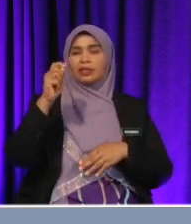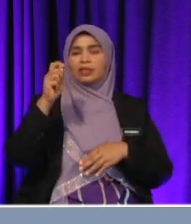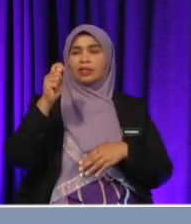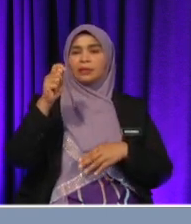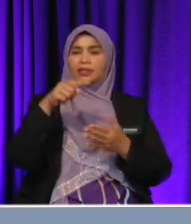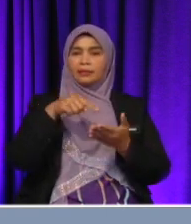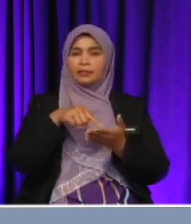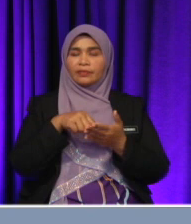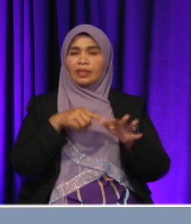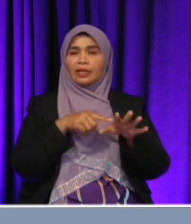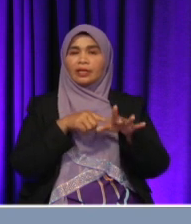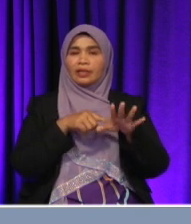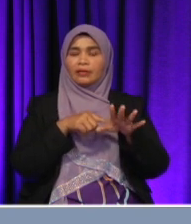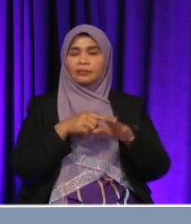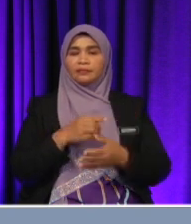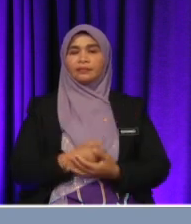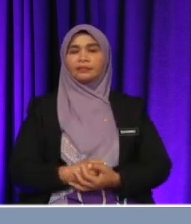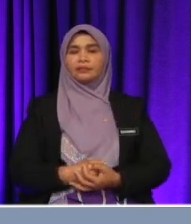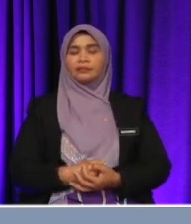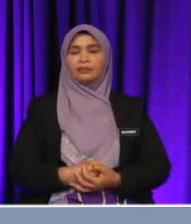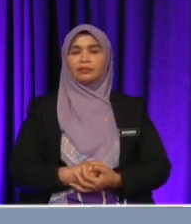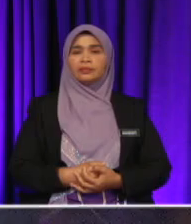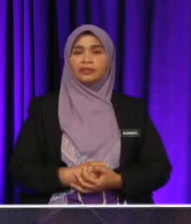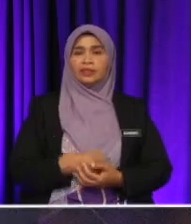untuk hidup pada habitatnya